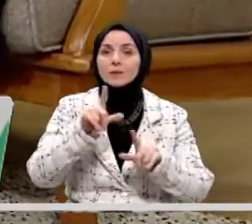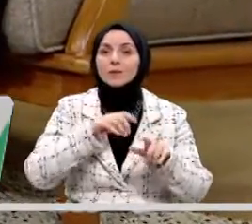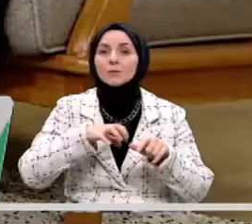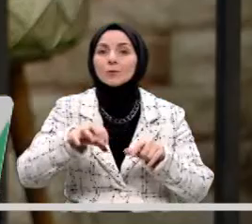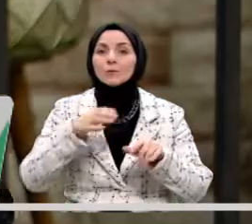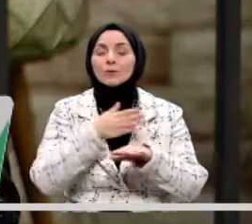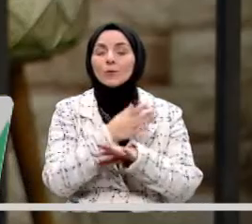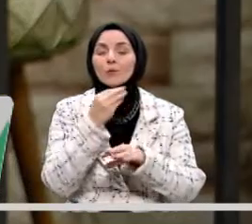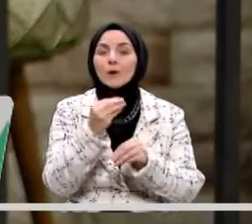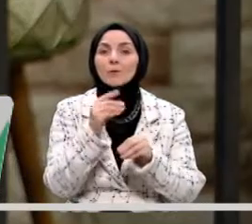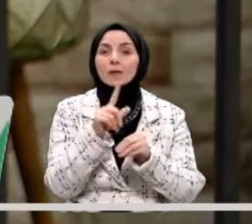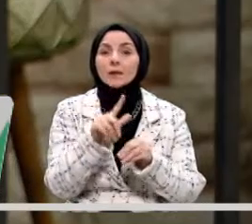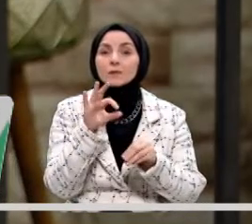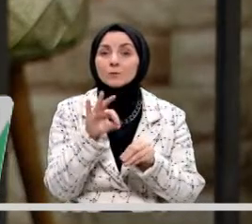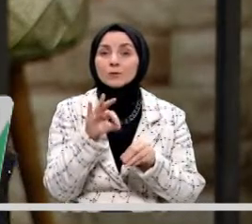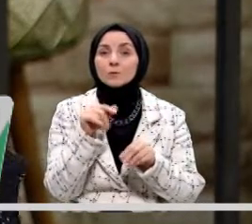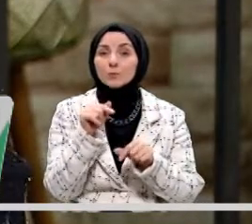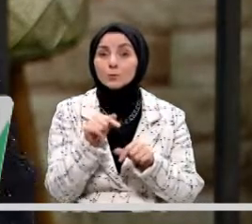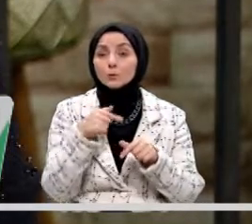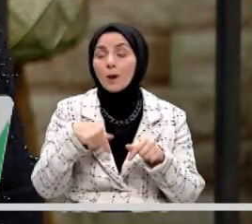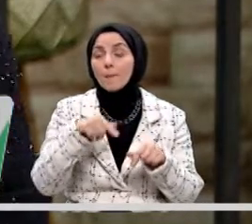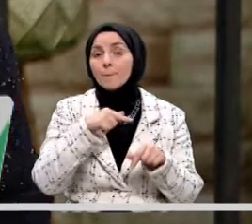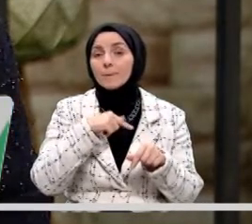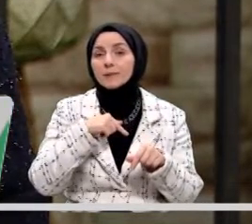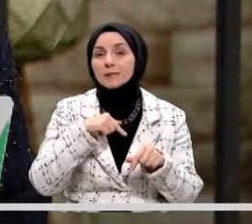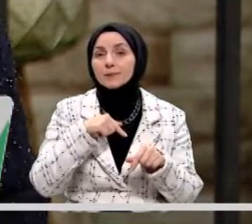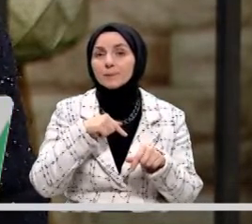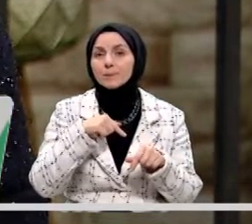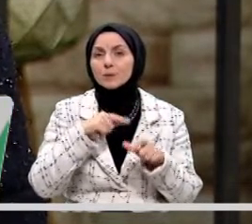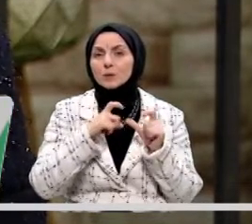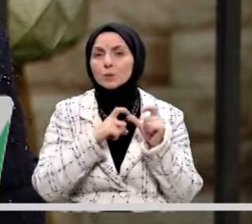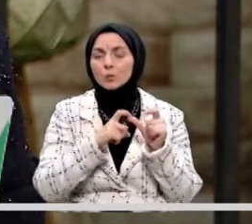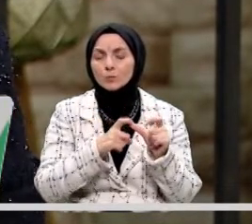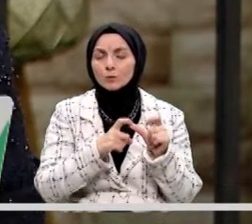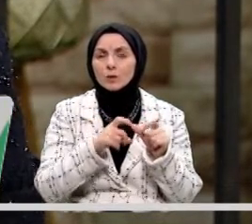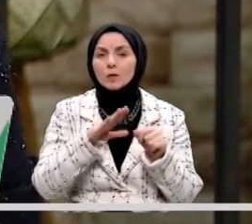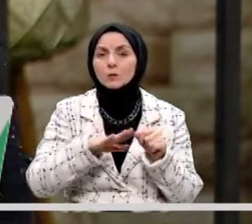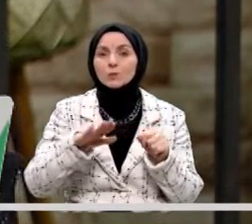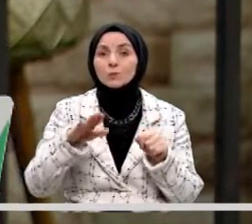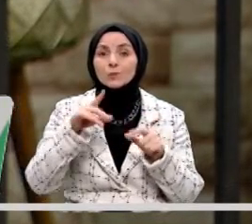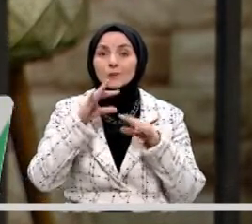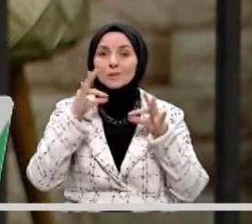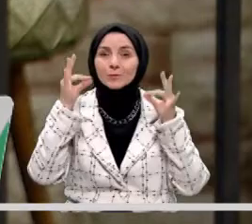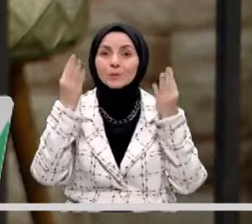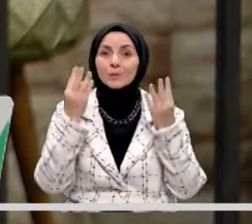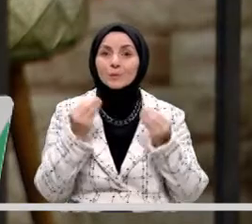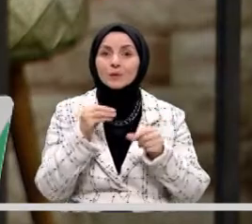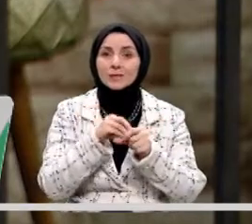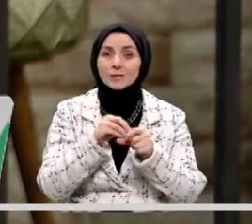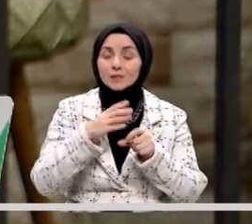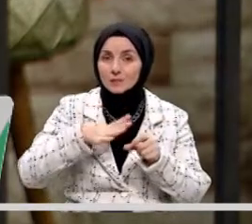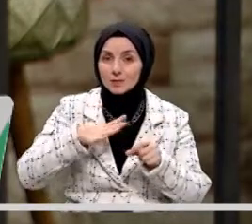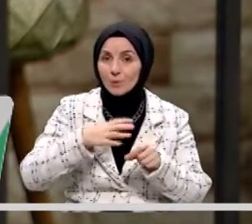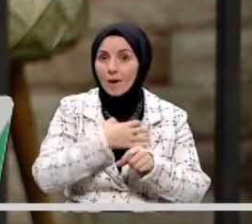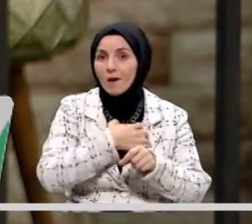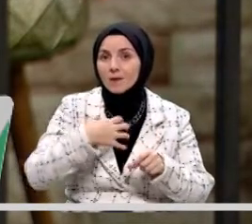vermek lazım şimdi burada Bizim sorumuzda çocuk mutlu olmak için istiyor ya burada anne